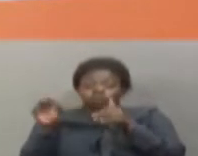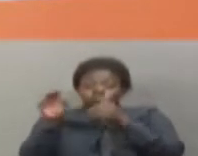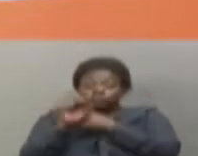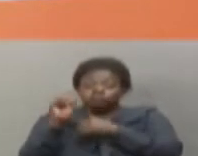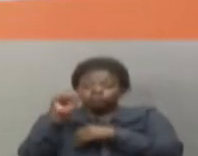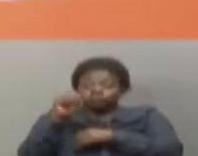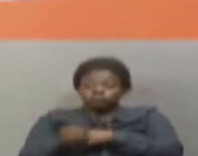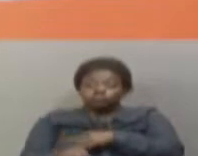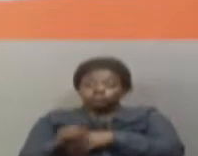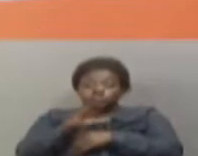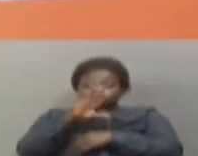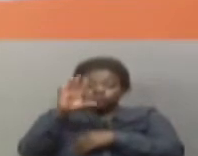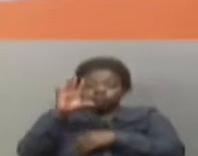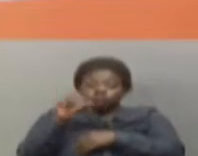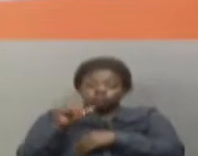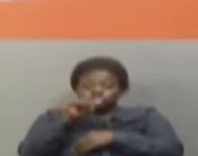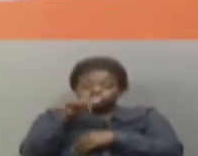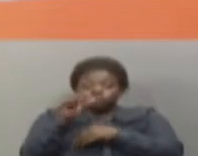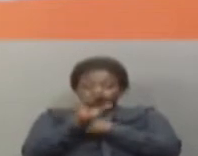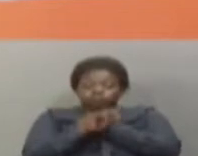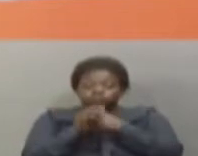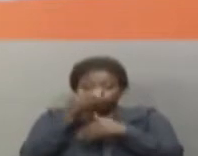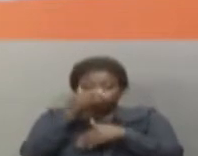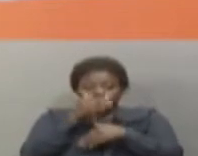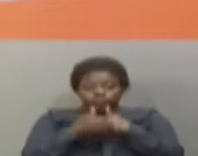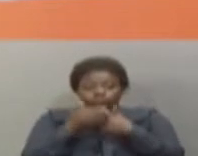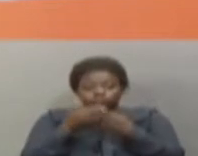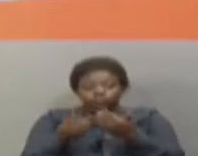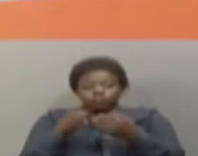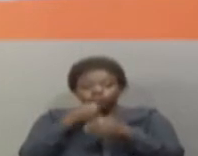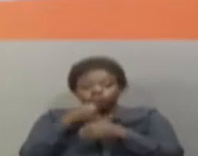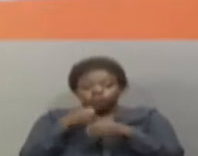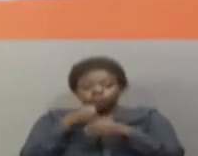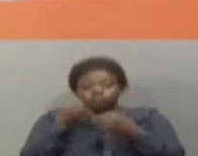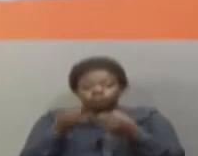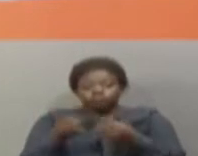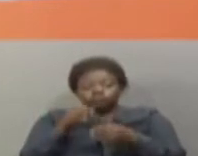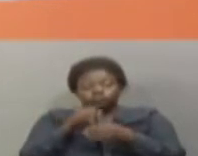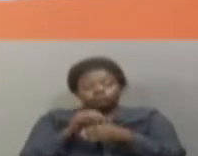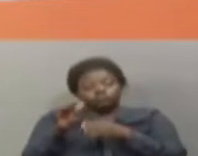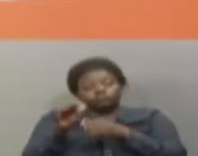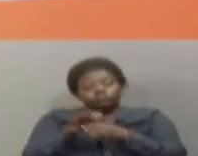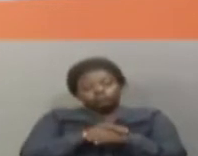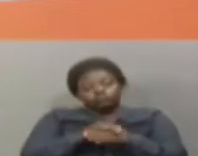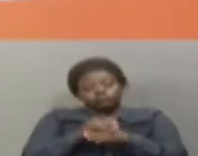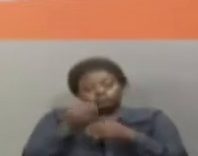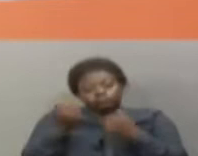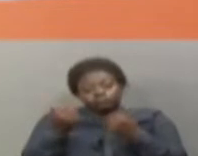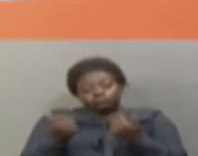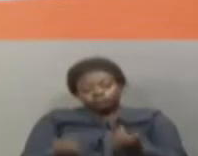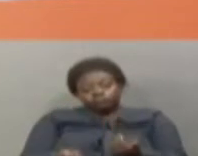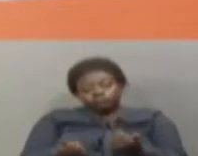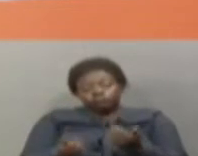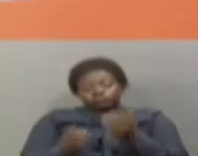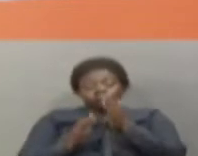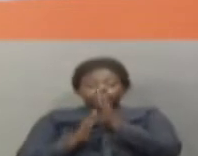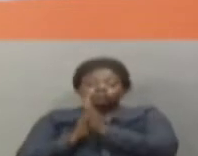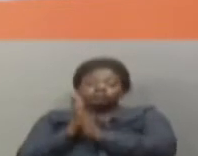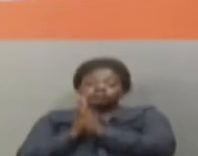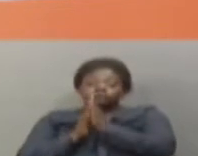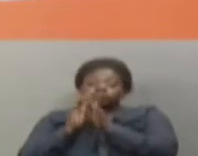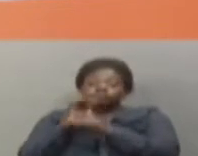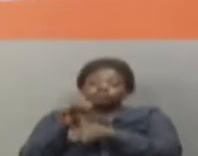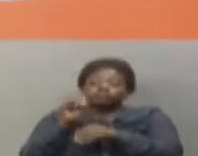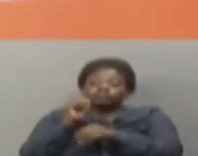South Africa n'amawanga agaliraanyeewo okwenyigira obutereevu mu by'obusuubuzi, kale naddala nga bettanira nnyo okukola